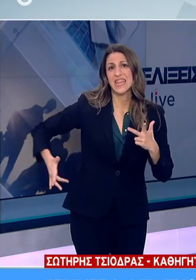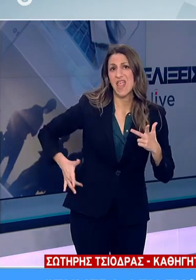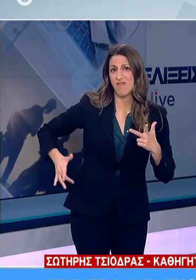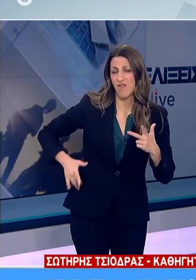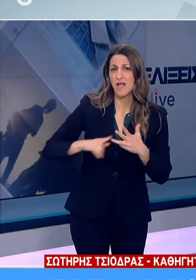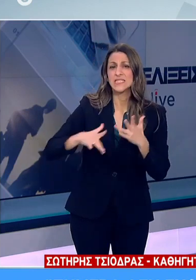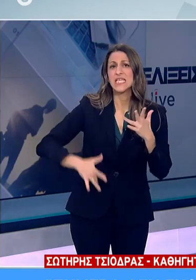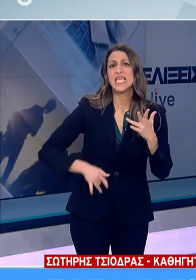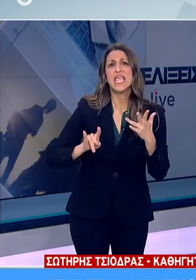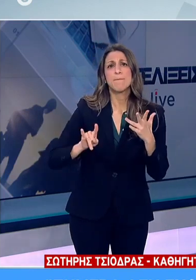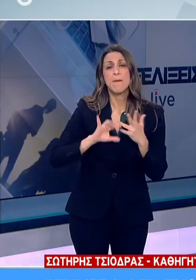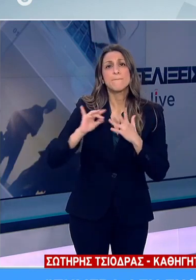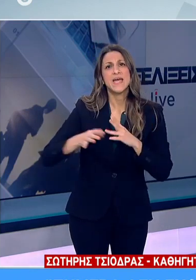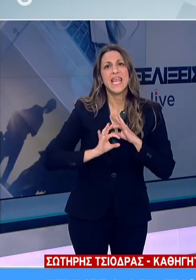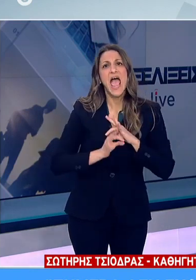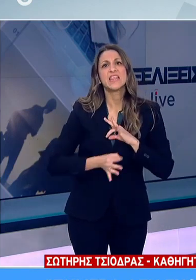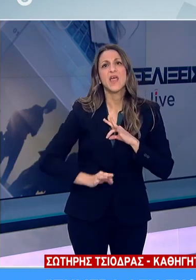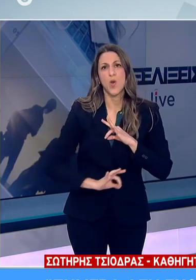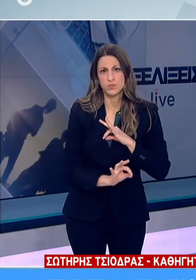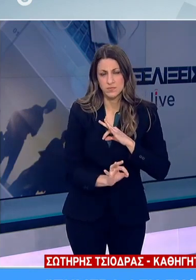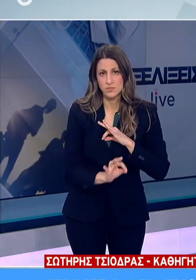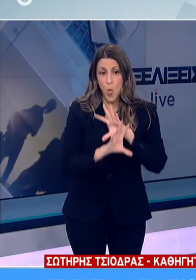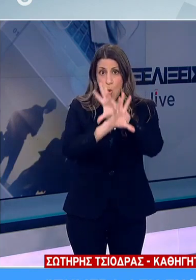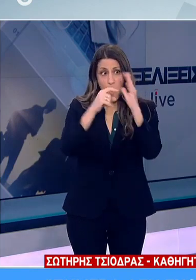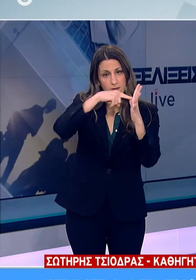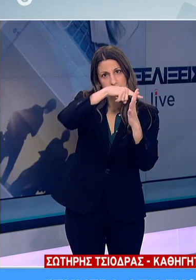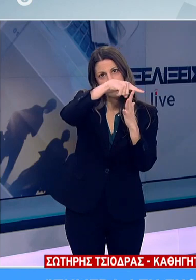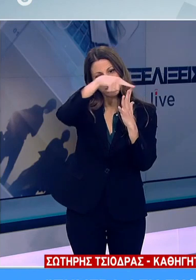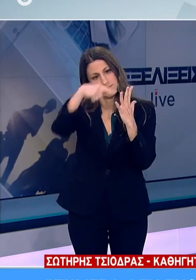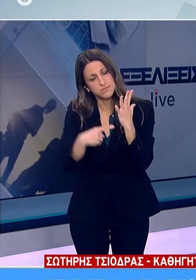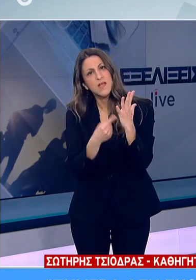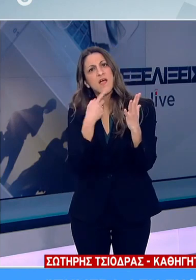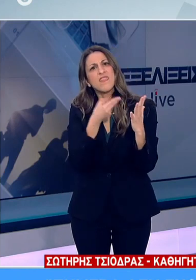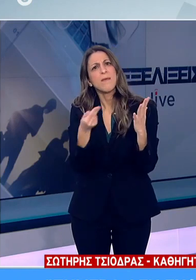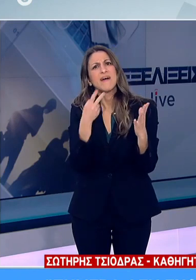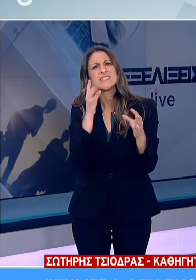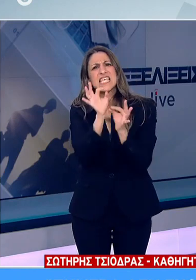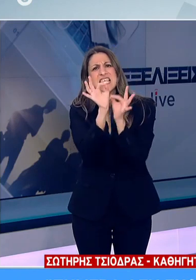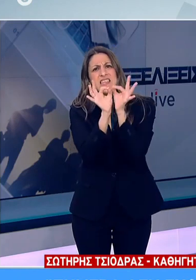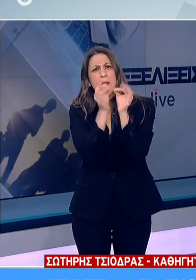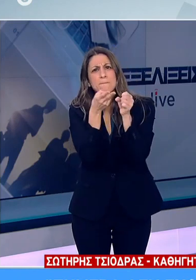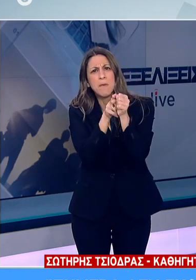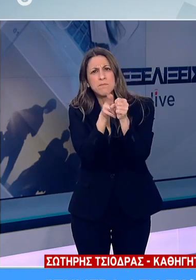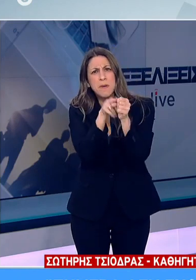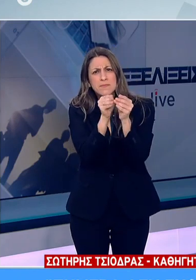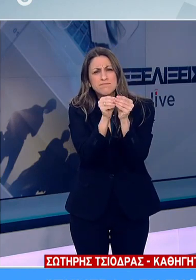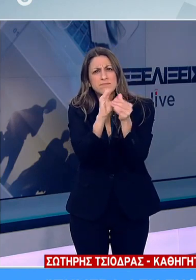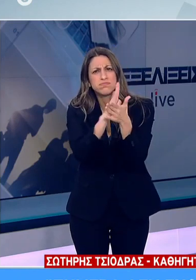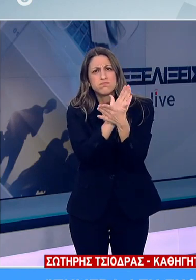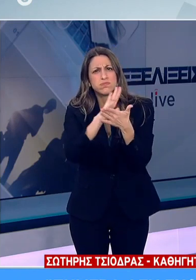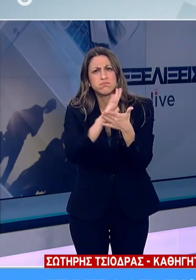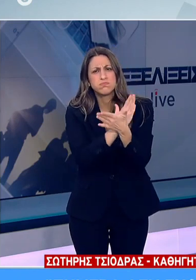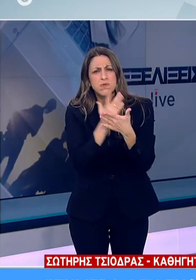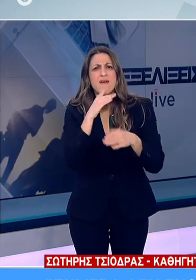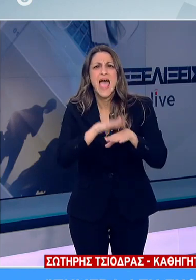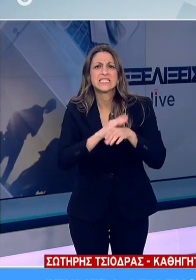το ύπαρ και το έντερο, και την επαγωγή θανάτου σε αυτά τα κύτταρα, προγραμματισμένου κυταρικού θανάτου, λόγω της παρουσίας